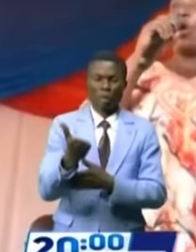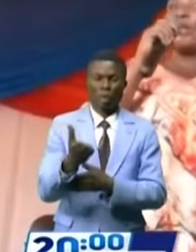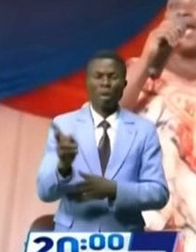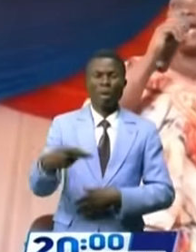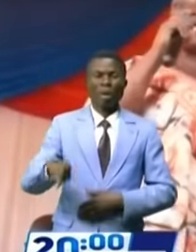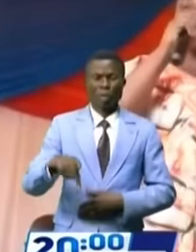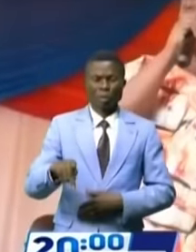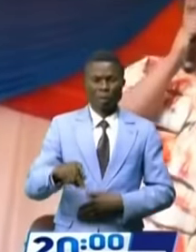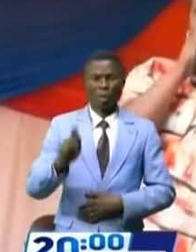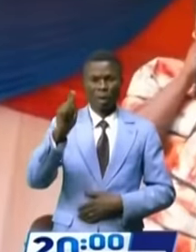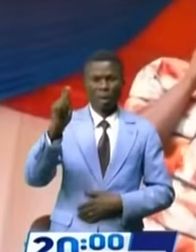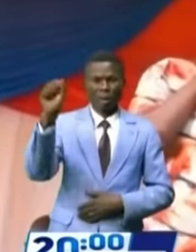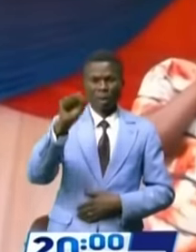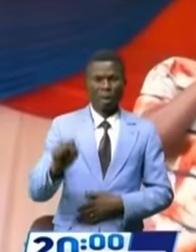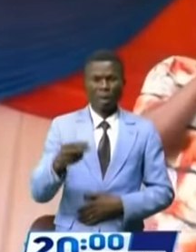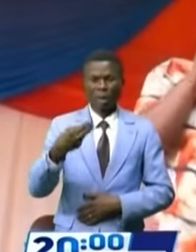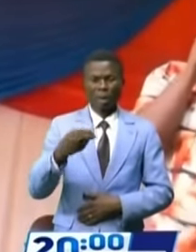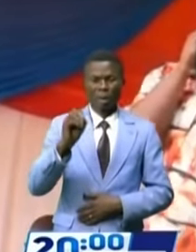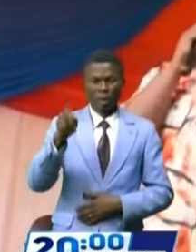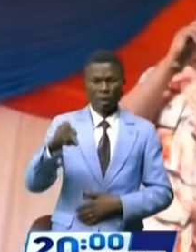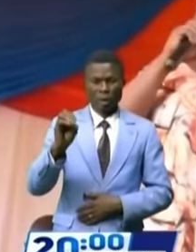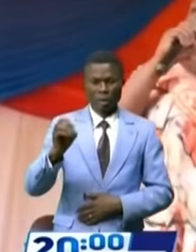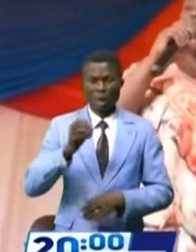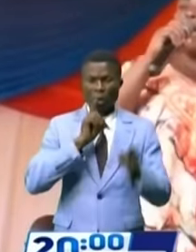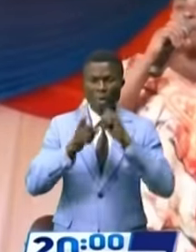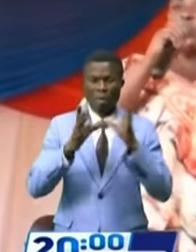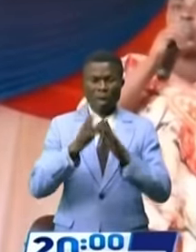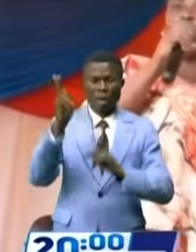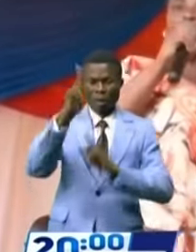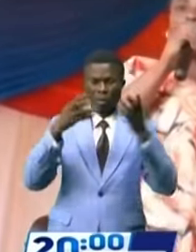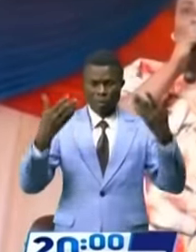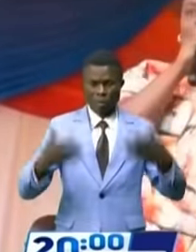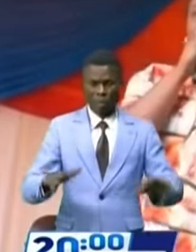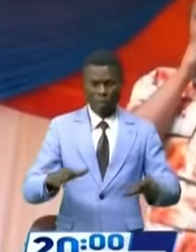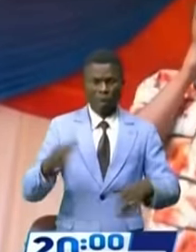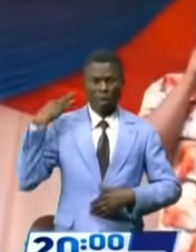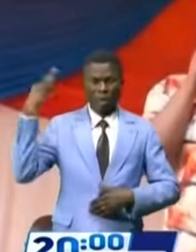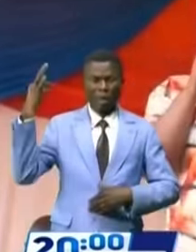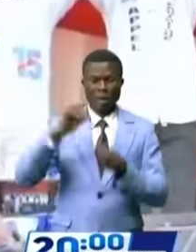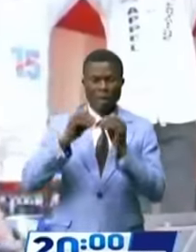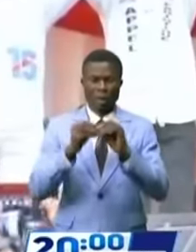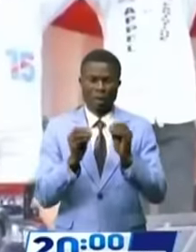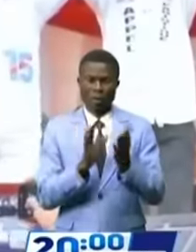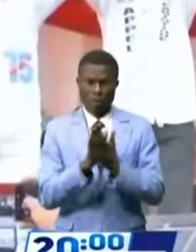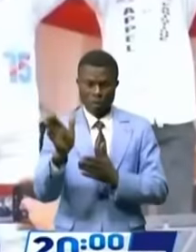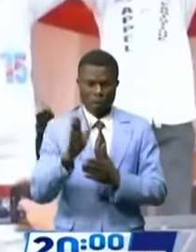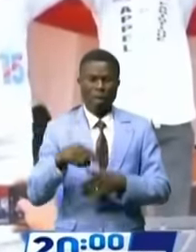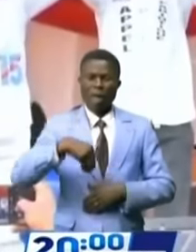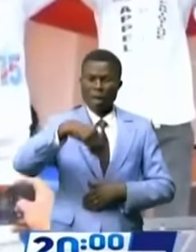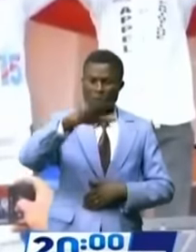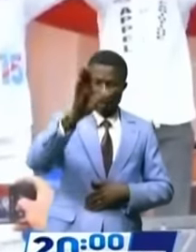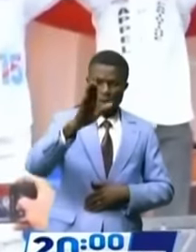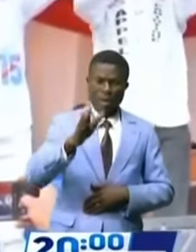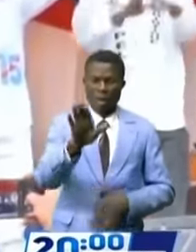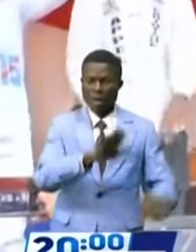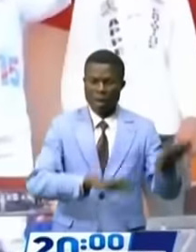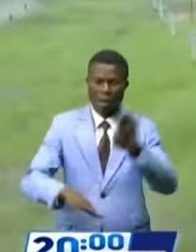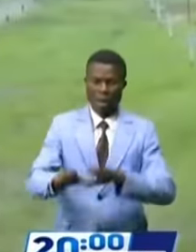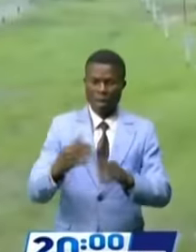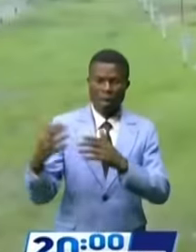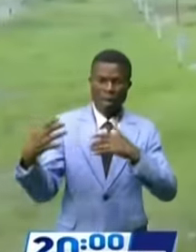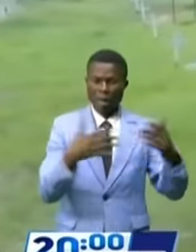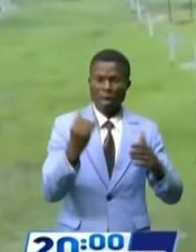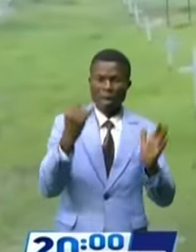province de la Tshopo en général. Après cette communion avec le public, le candidat numéro 15 s'est dirigé au cimetière de la guerre